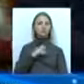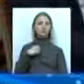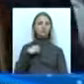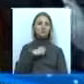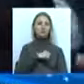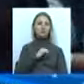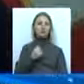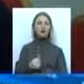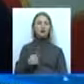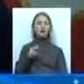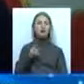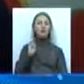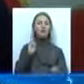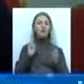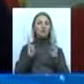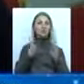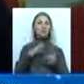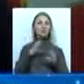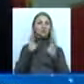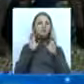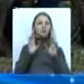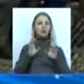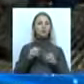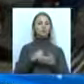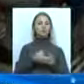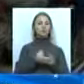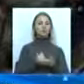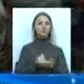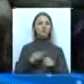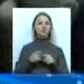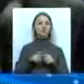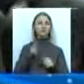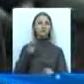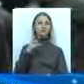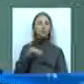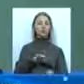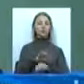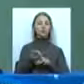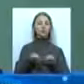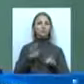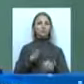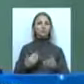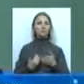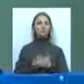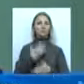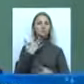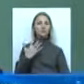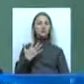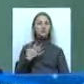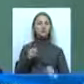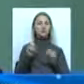аясында Бурабай мемлекеттік ұлттық табиғи паркіндегі туристік аймақтың 5 бақылау бекеті қайта қалыпқа келтірілмек. Жиында кәсіпкерлерге